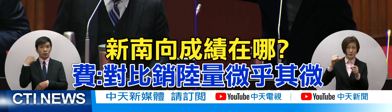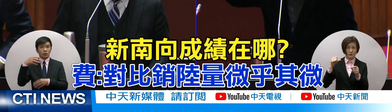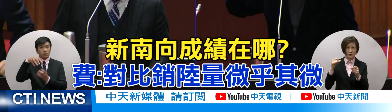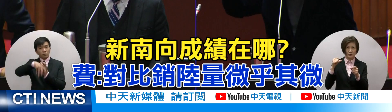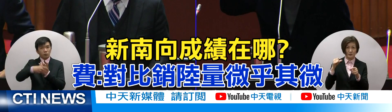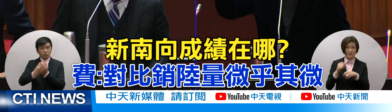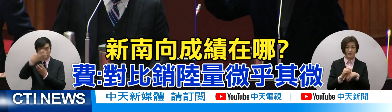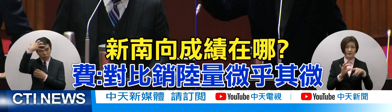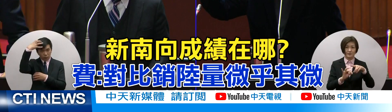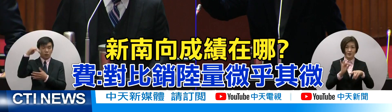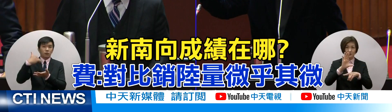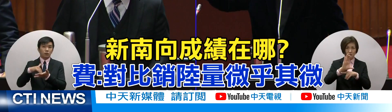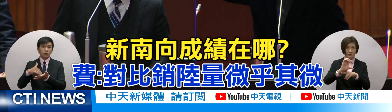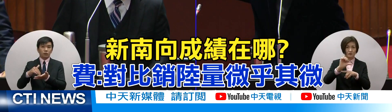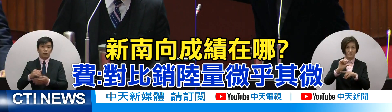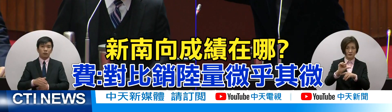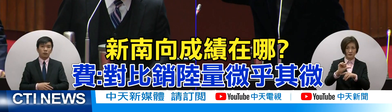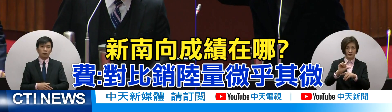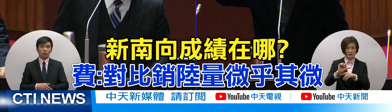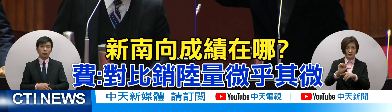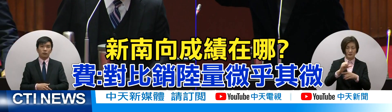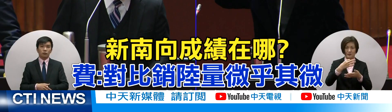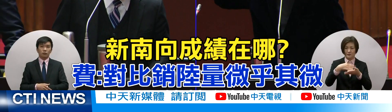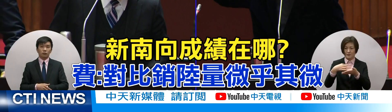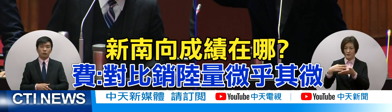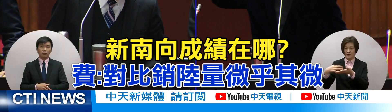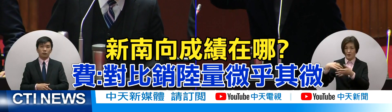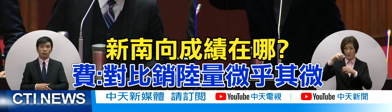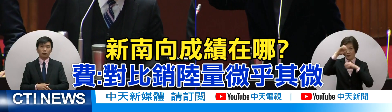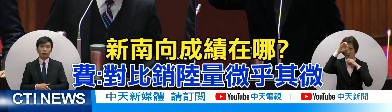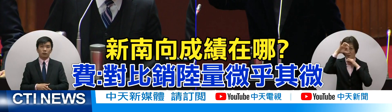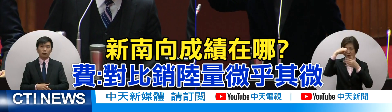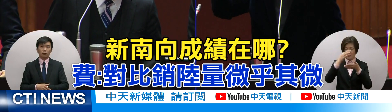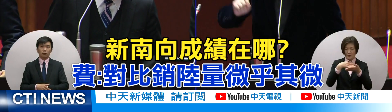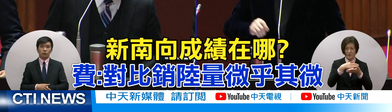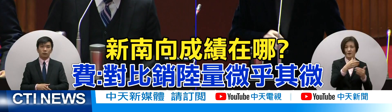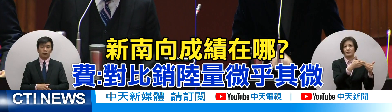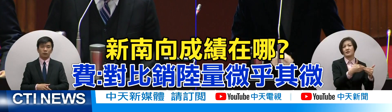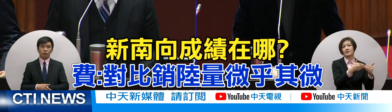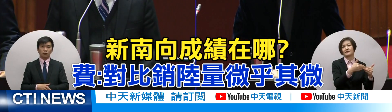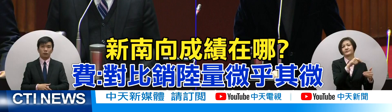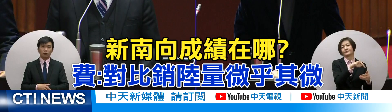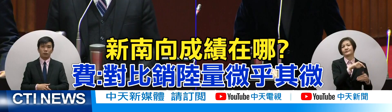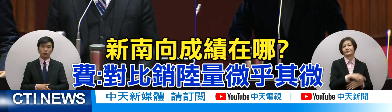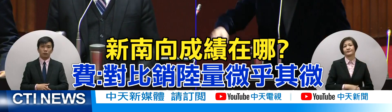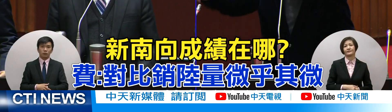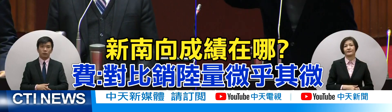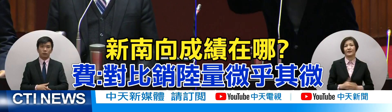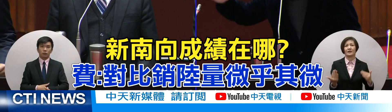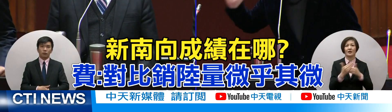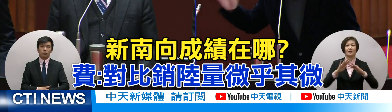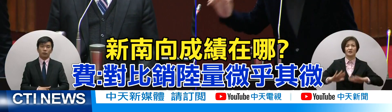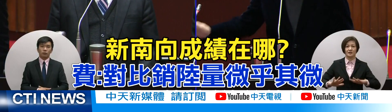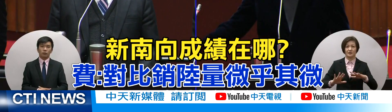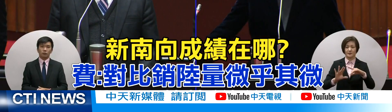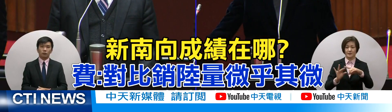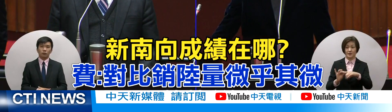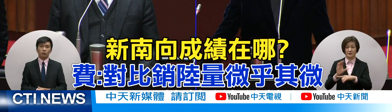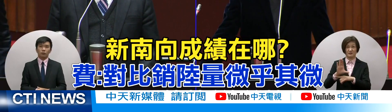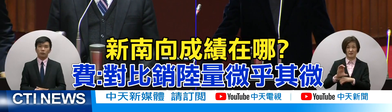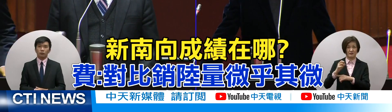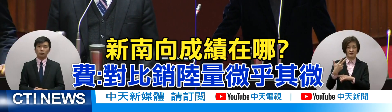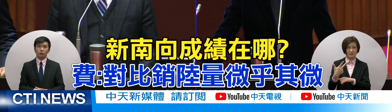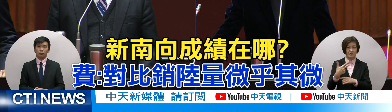是95%。卖到凤梨95%卖到大陆，到现在是97%卖到大